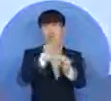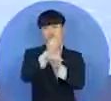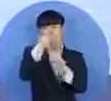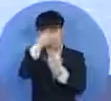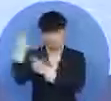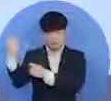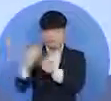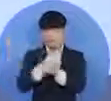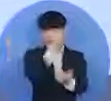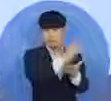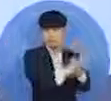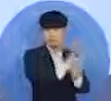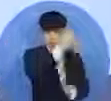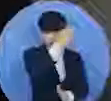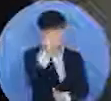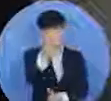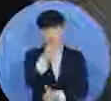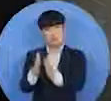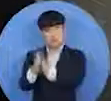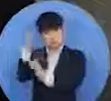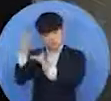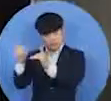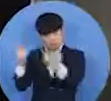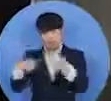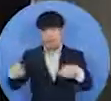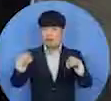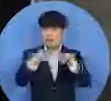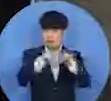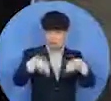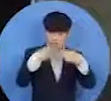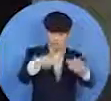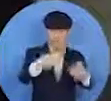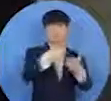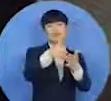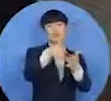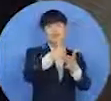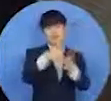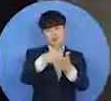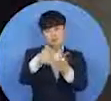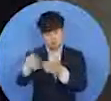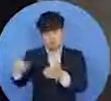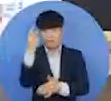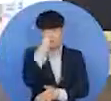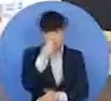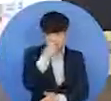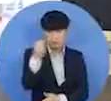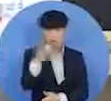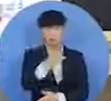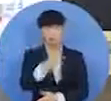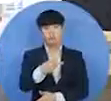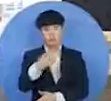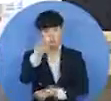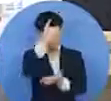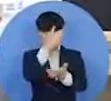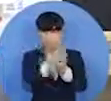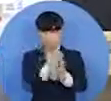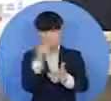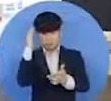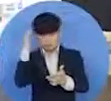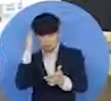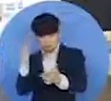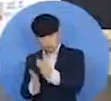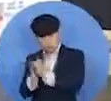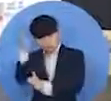5주년 기념으로 그간 천안시, 천안문화재단, 천안시민이 함께 그려나간 문화지도를 검토하고